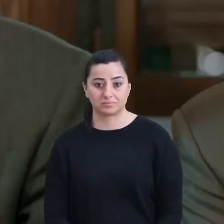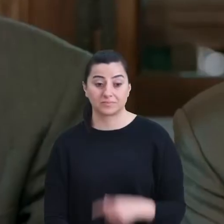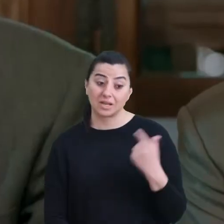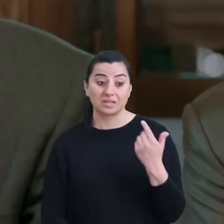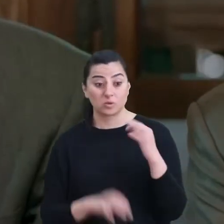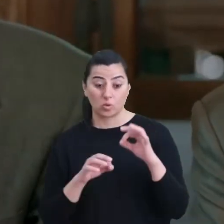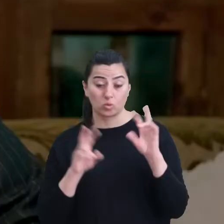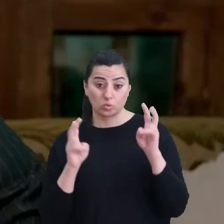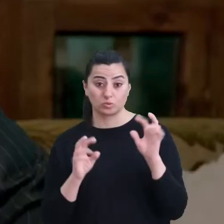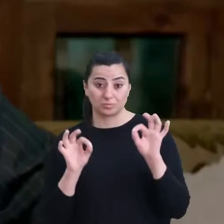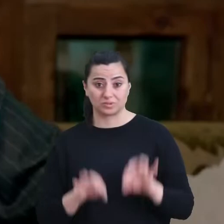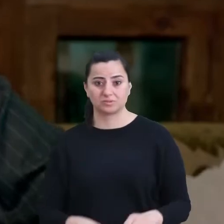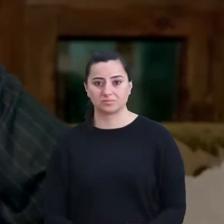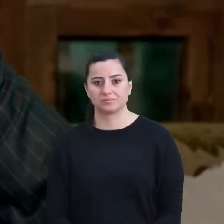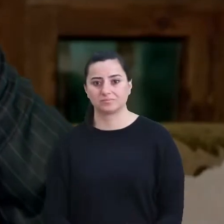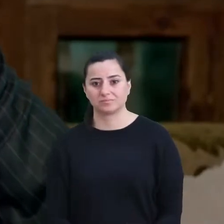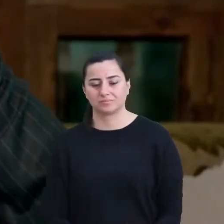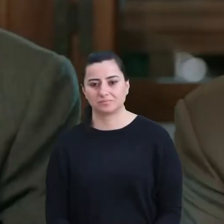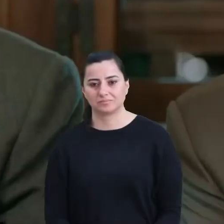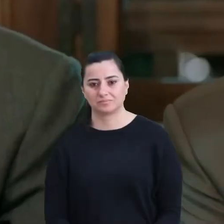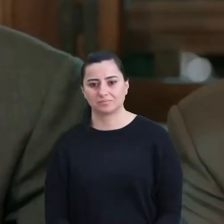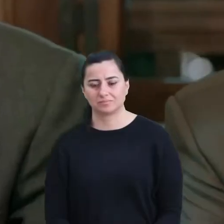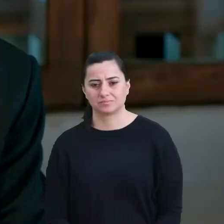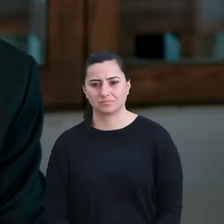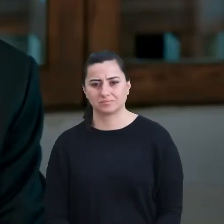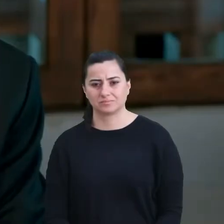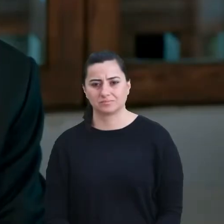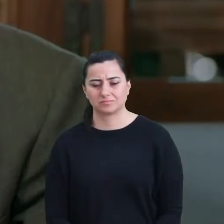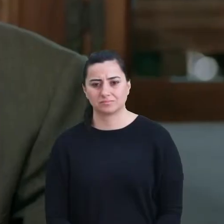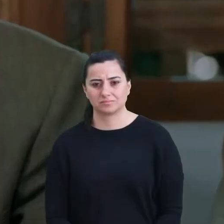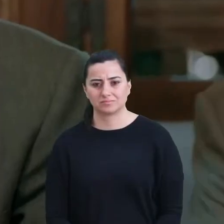Sade de gel gari. İsmail nasıl toparlayacağını düşündü.